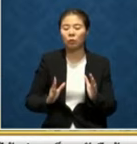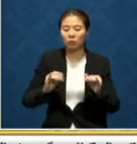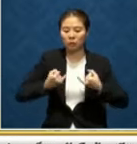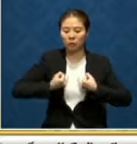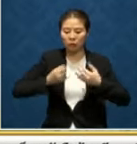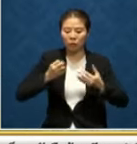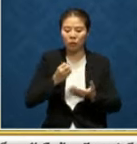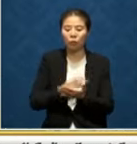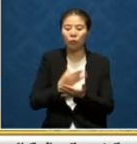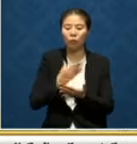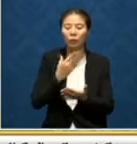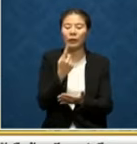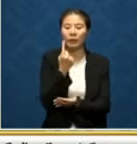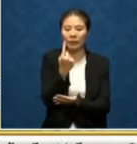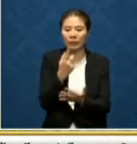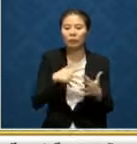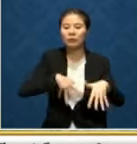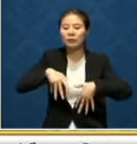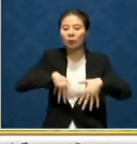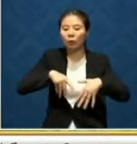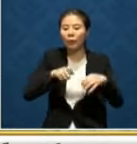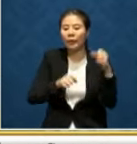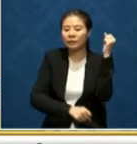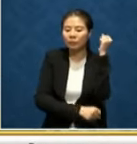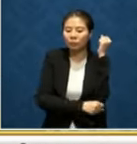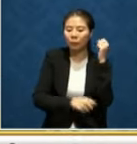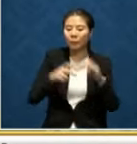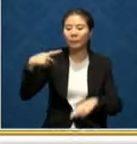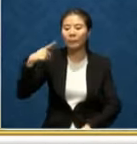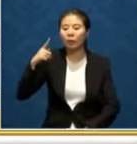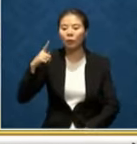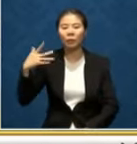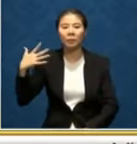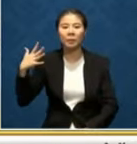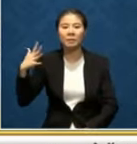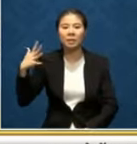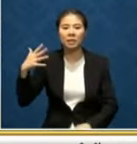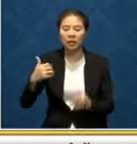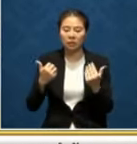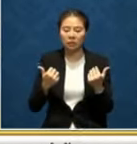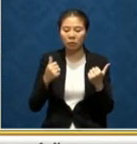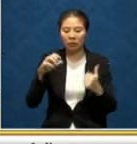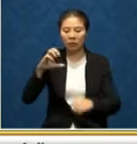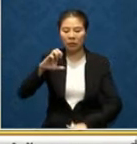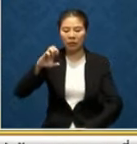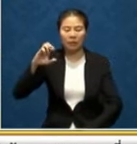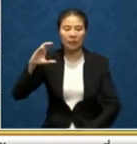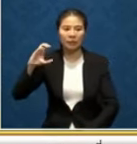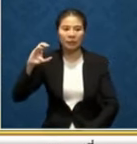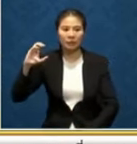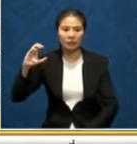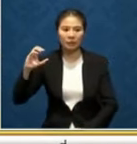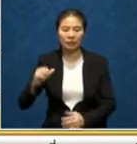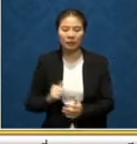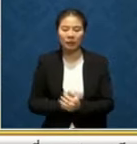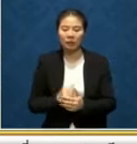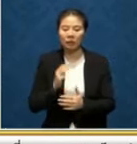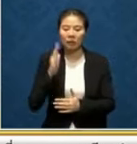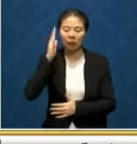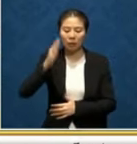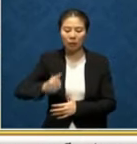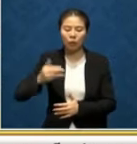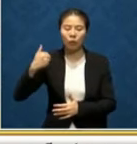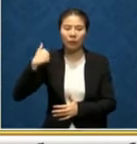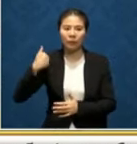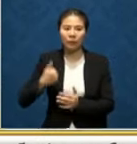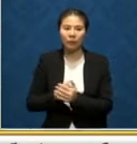ค่ะดังนั้นนะคะเขตเศรษฐกิจพิเศษ eecจึงเป็นเมืองมหานครแห่งอนาคตที่ไม่เคย